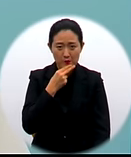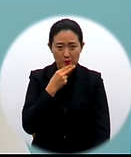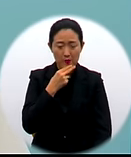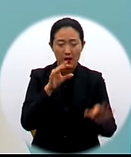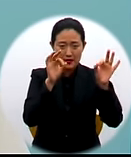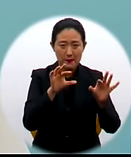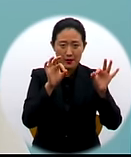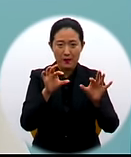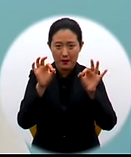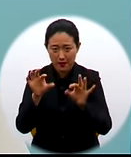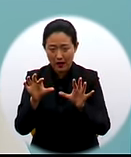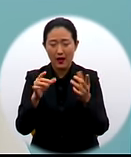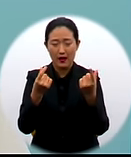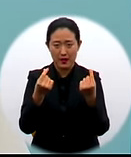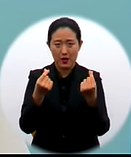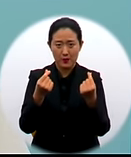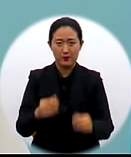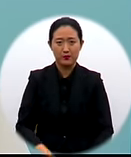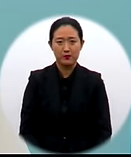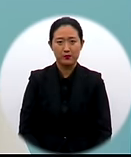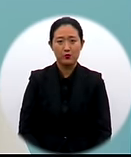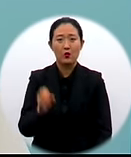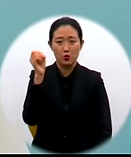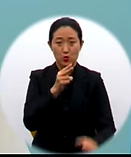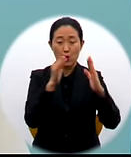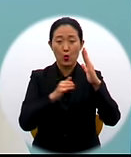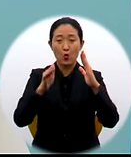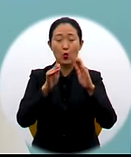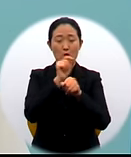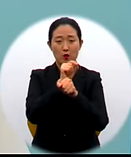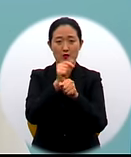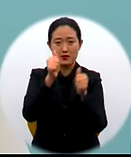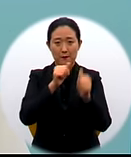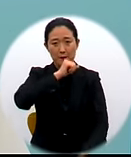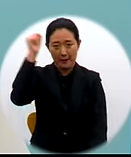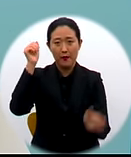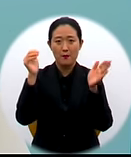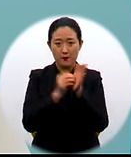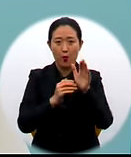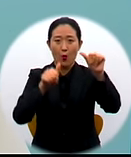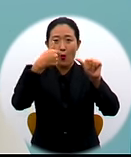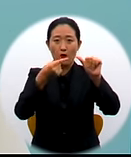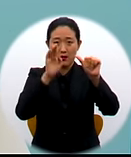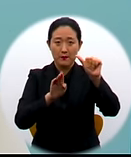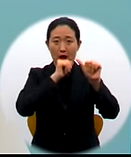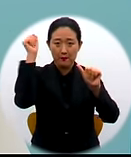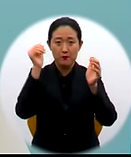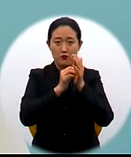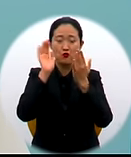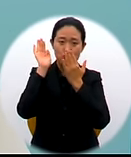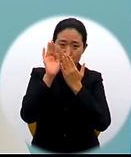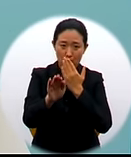시험을 통과해서 5급으로 일하는 고위 사무관들조차도, 고시 출신 사무관들조차도 최근에는